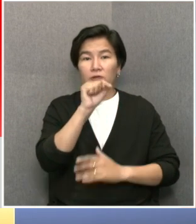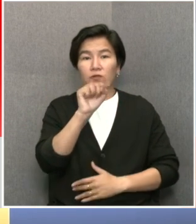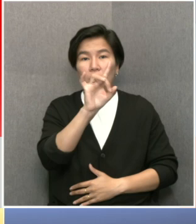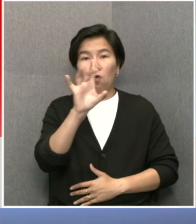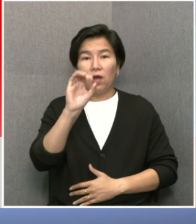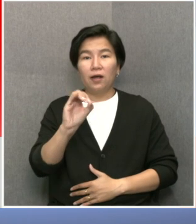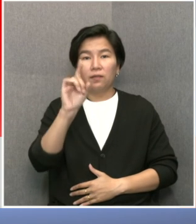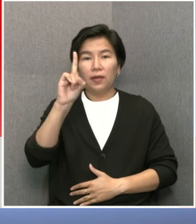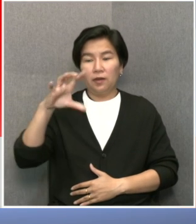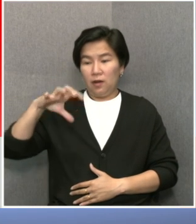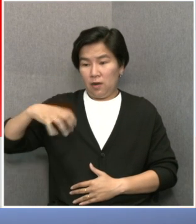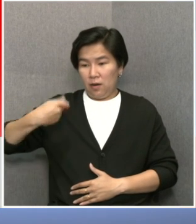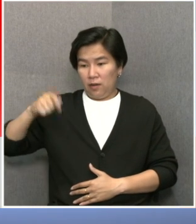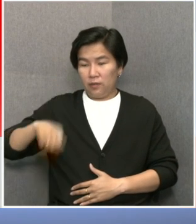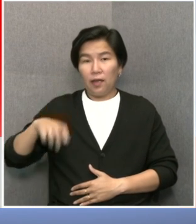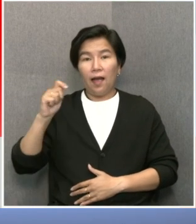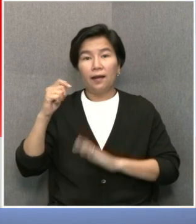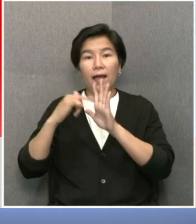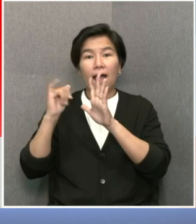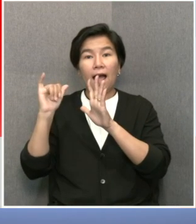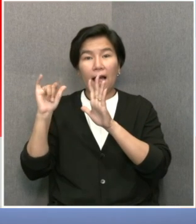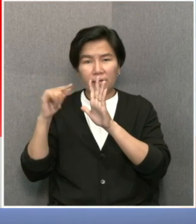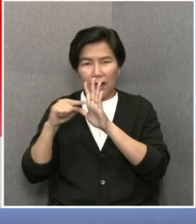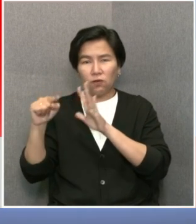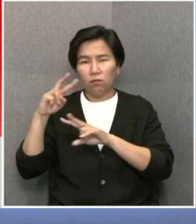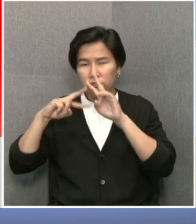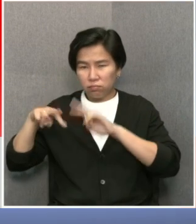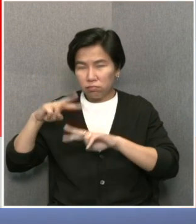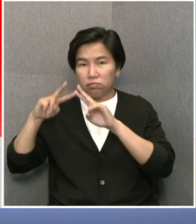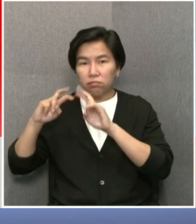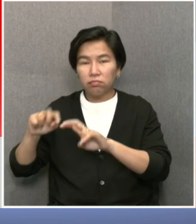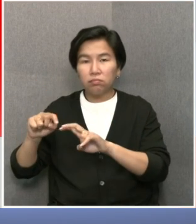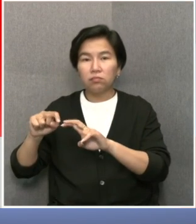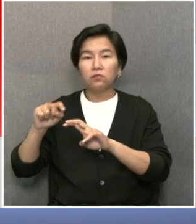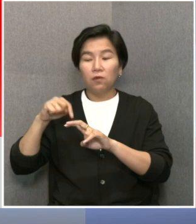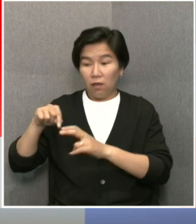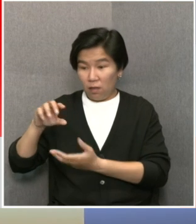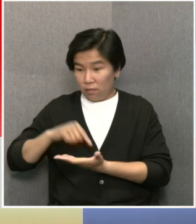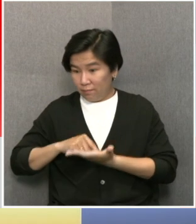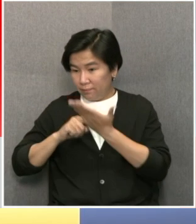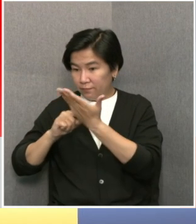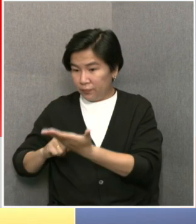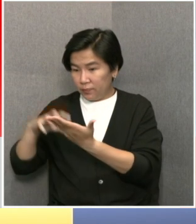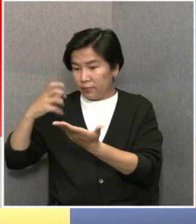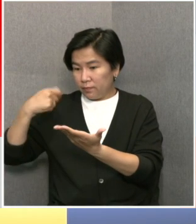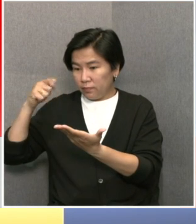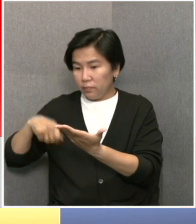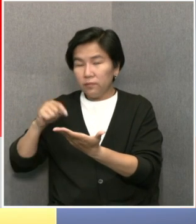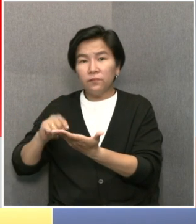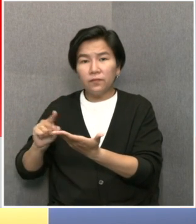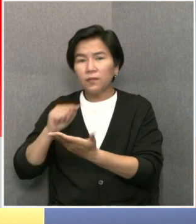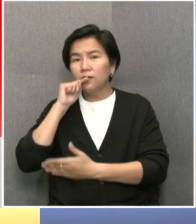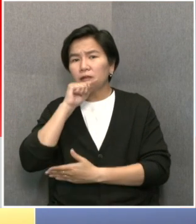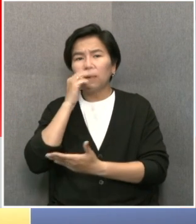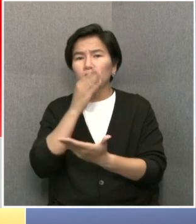ต้องใช้เวลาพิเคราะห์นานพอสมควรทั้งนี้หากเรื่องอยู่ในศาลอาญาส่วนใหญ่ก็จะไม่มีการให้หยุดปฏิบัติหน้า